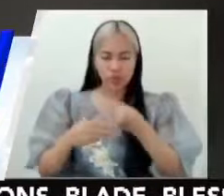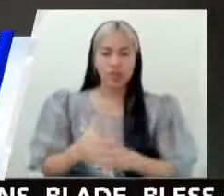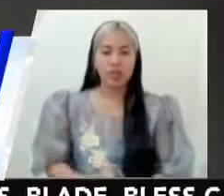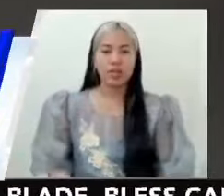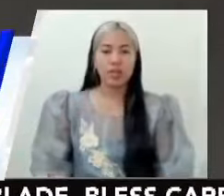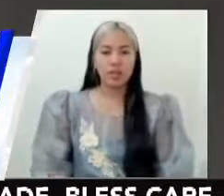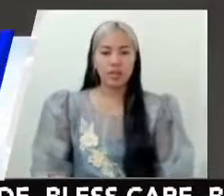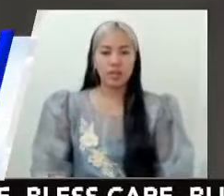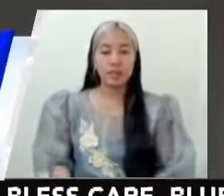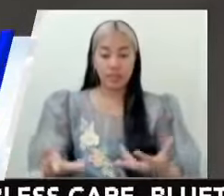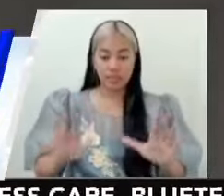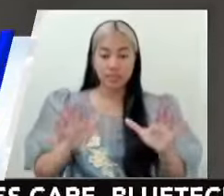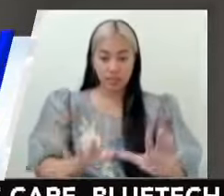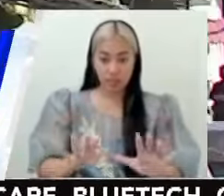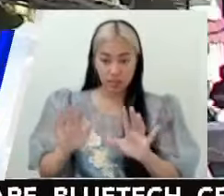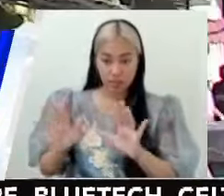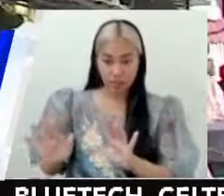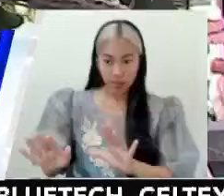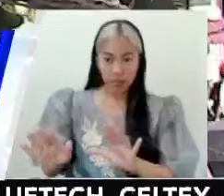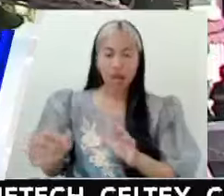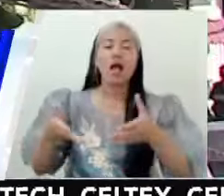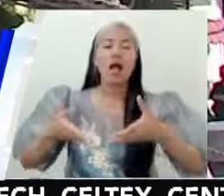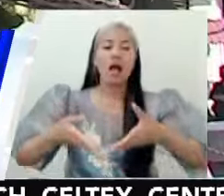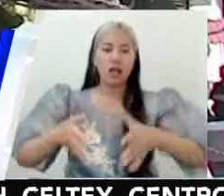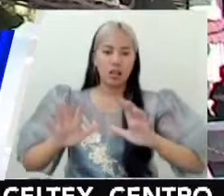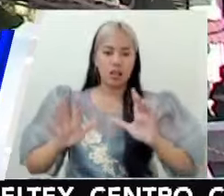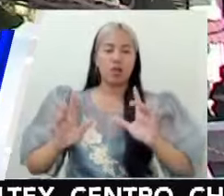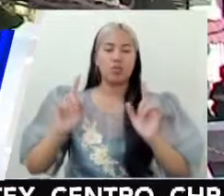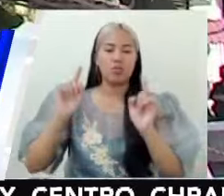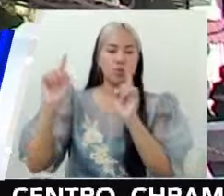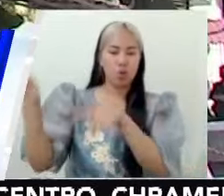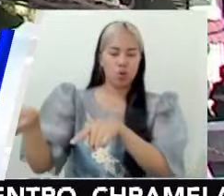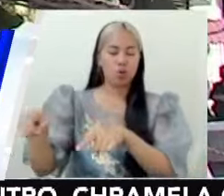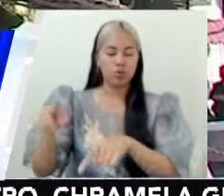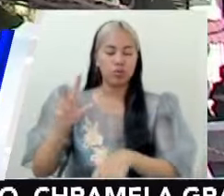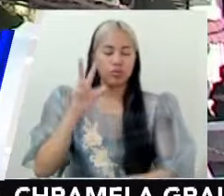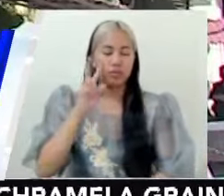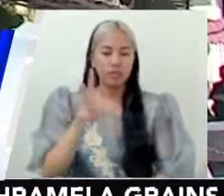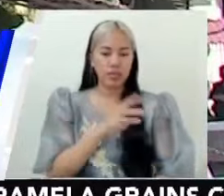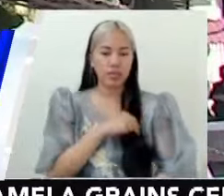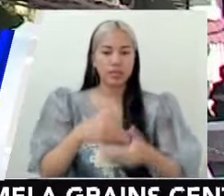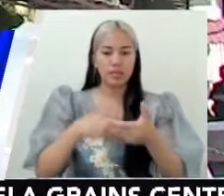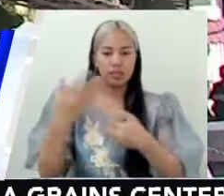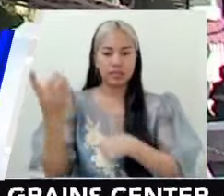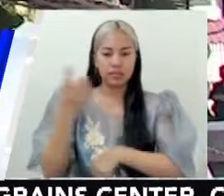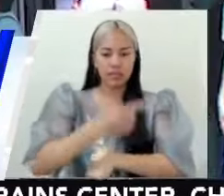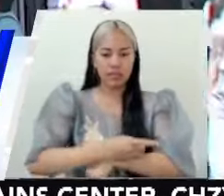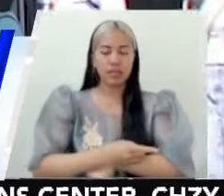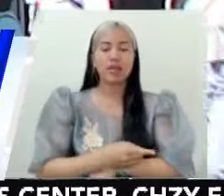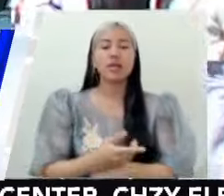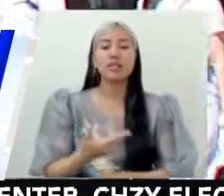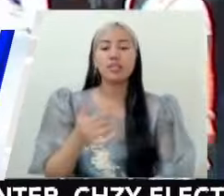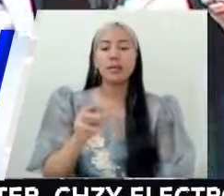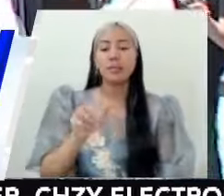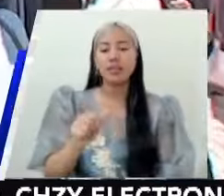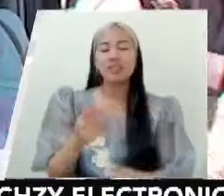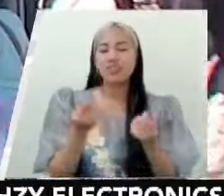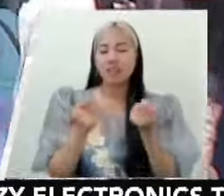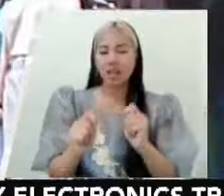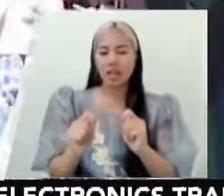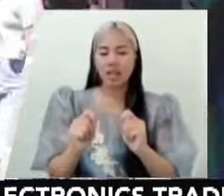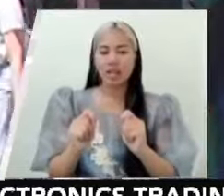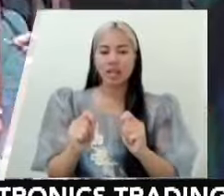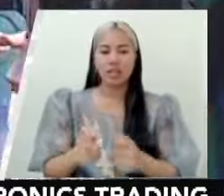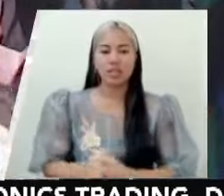team, pinayagan na siyang bumiyahe pa Vietnam kinabukasan. Sinisika pa ng GMA Integrated News na kumuha ng pahayag at dagdag na